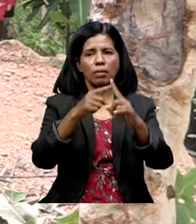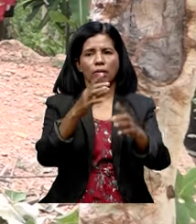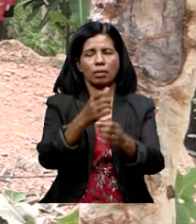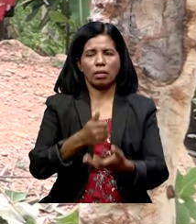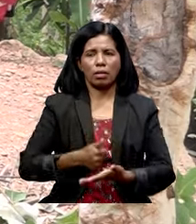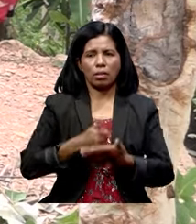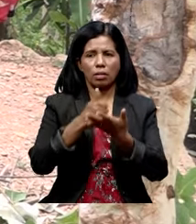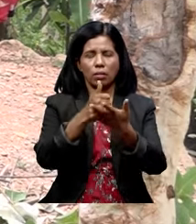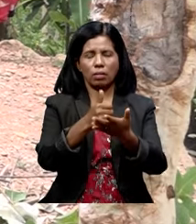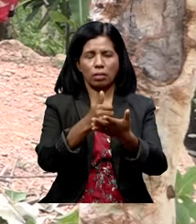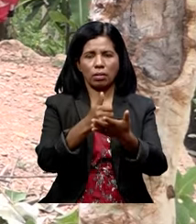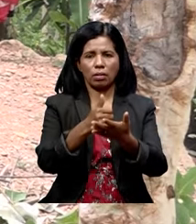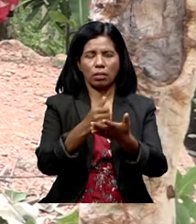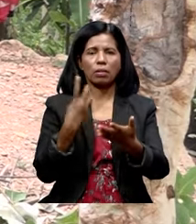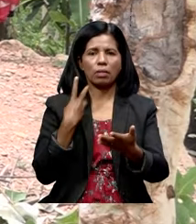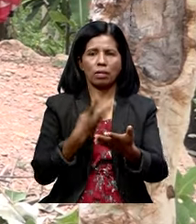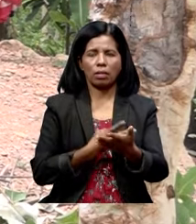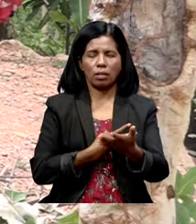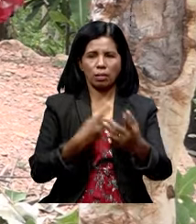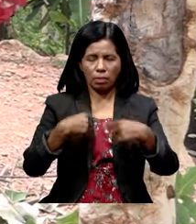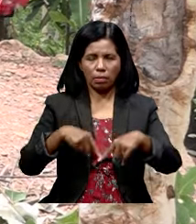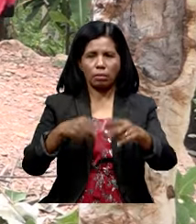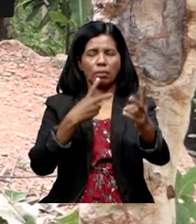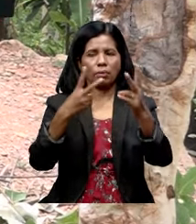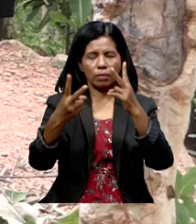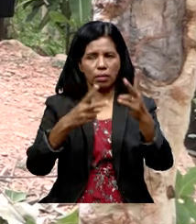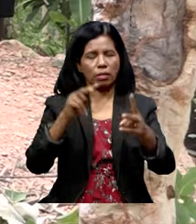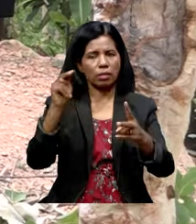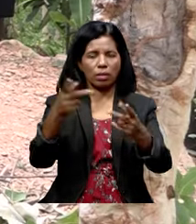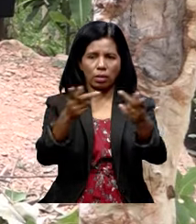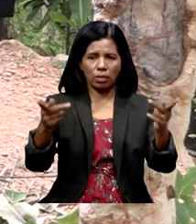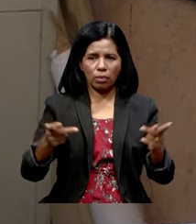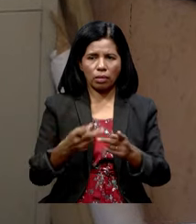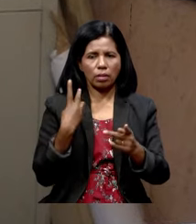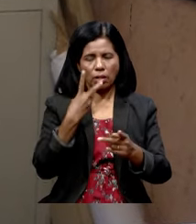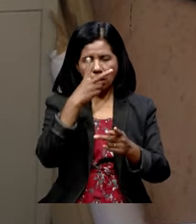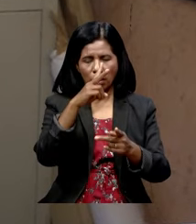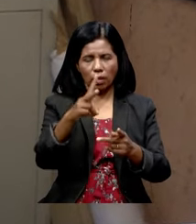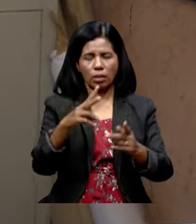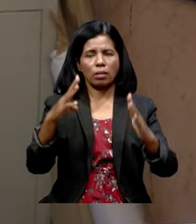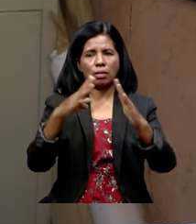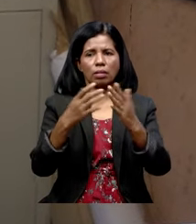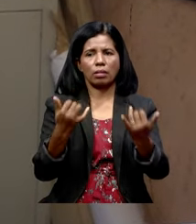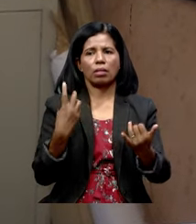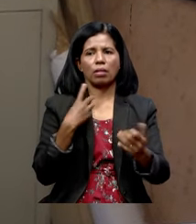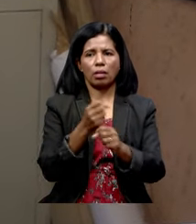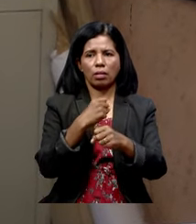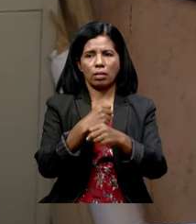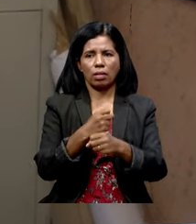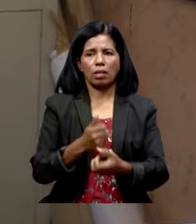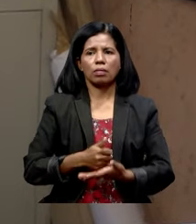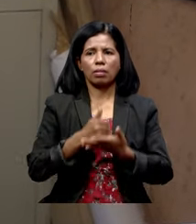facilita durante ita ba visita ni na fatin ita rene kondisaun sa ne agora ita halona